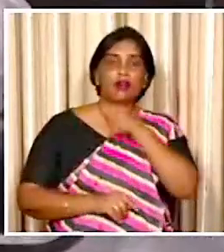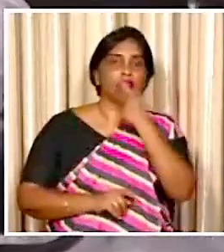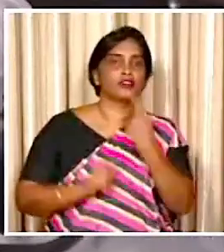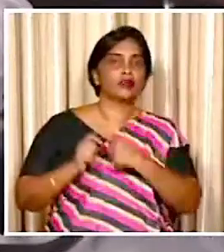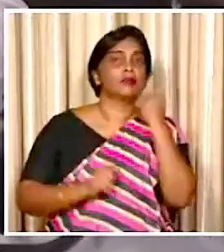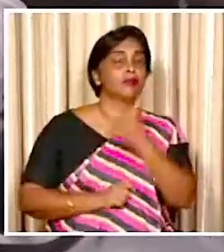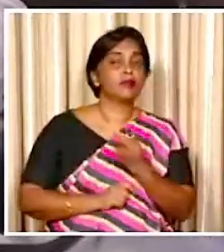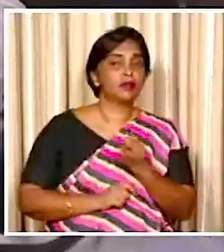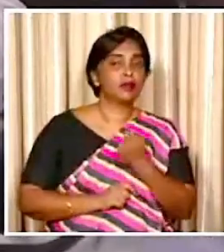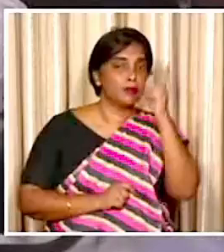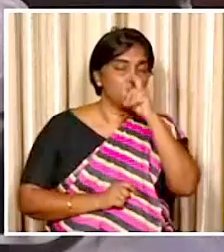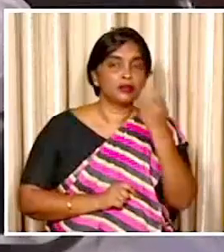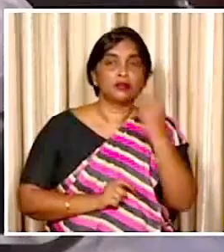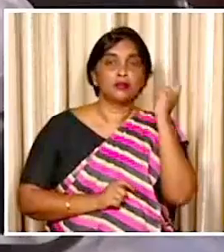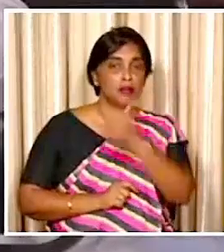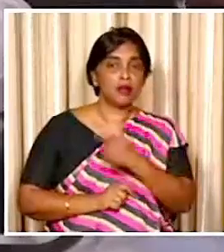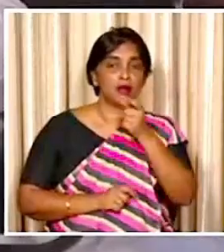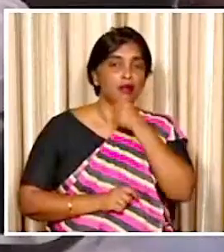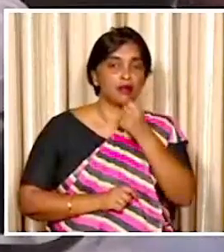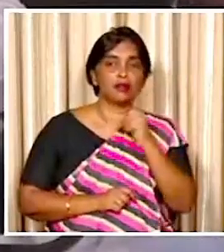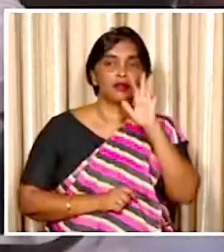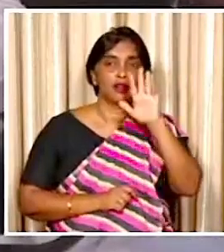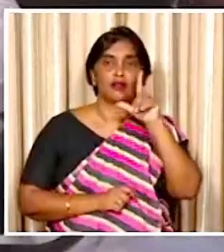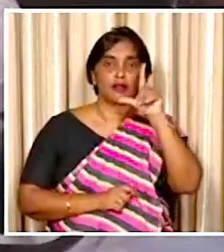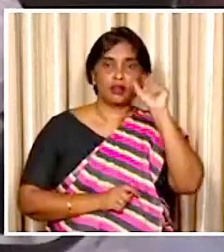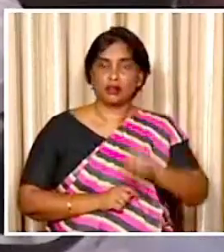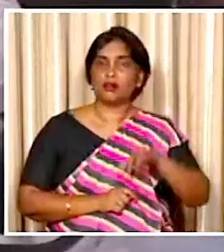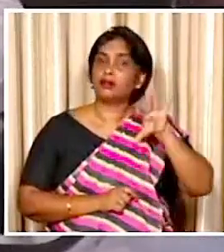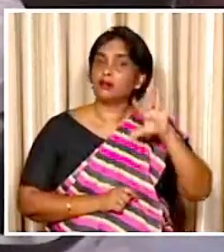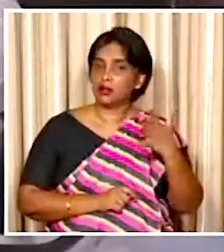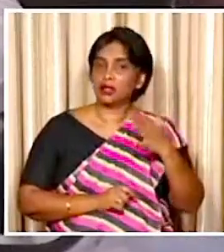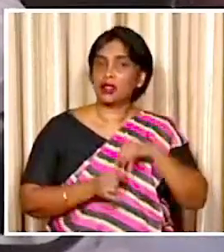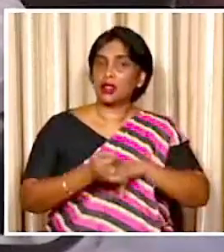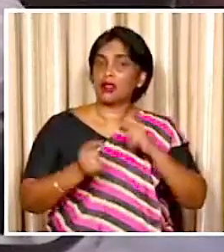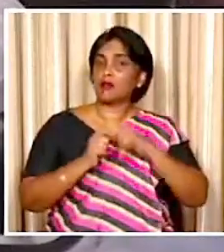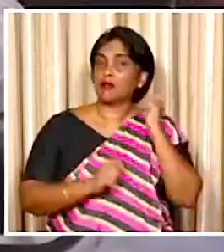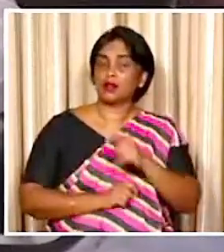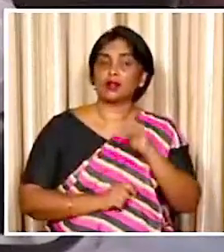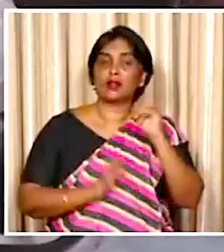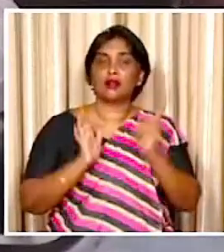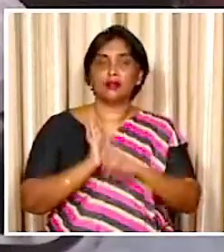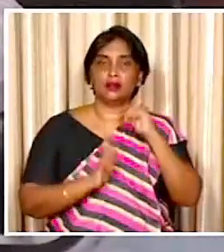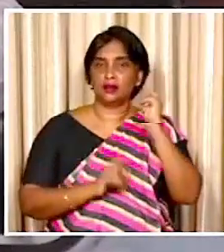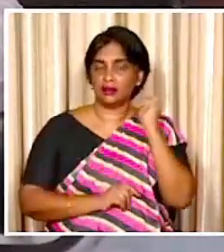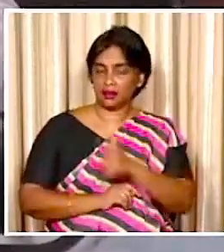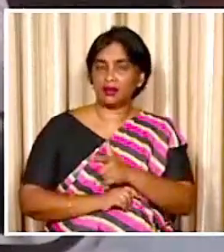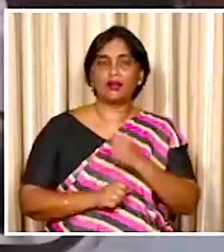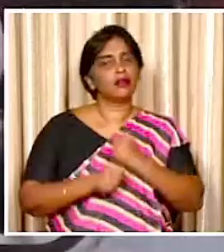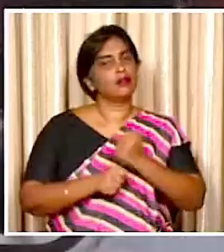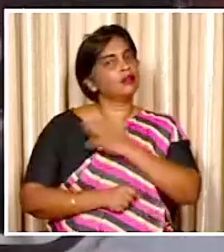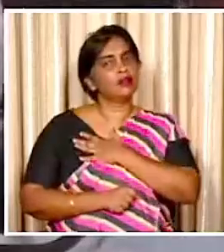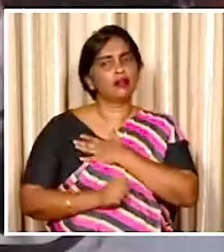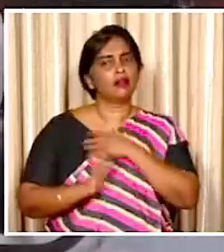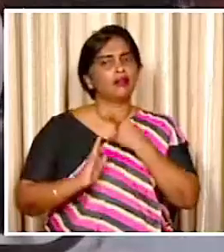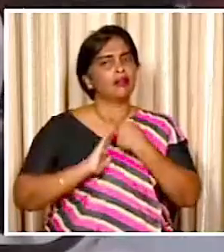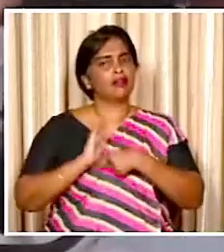කීයද? මාසෙට විශ්‍රාම වැටුප රුපියල් 97,500යි. ලේකම් දීමනාව රුපියල් 100,000යි. ගෝඨාභය රාජපක්ෂද රට